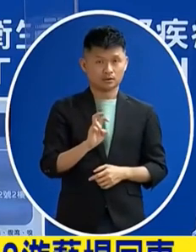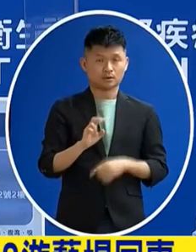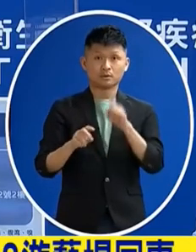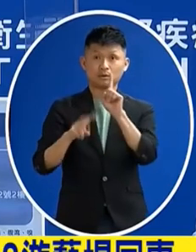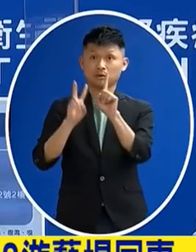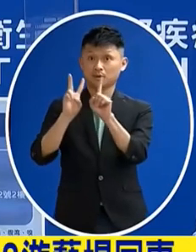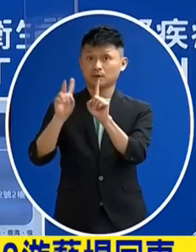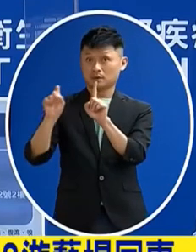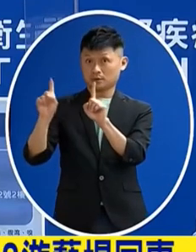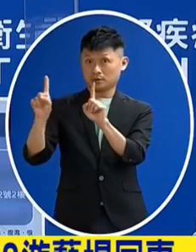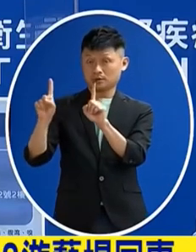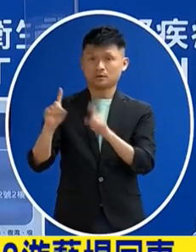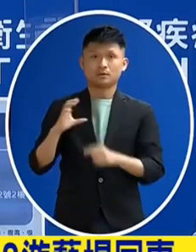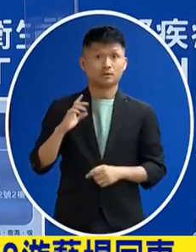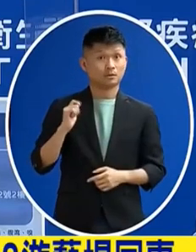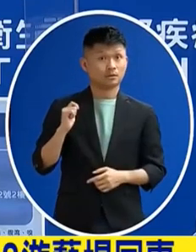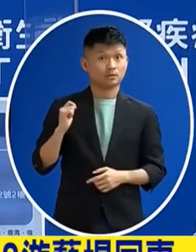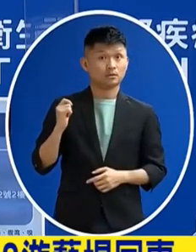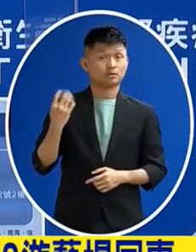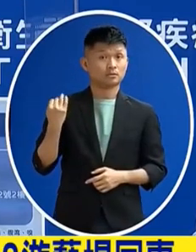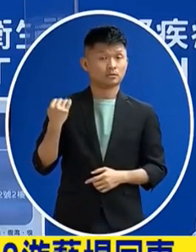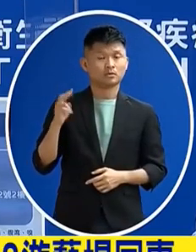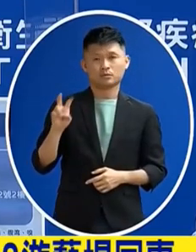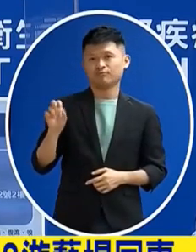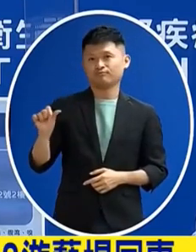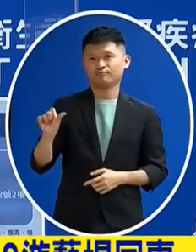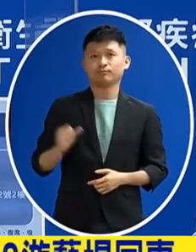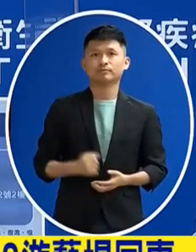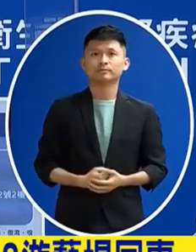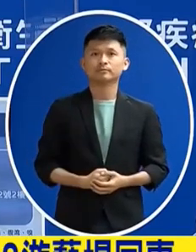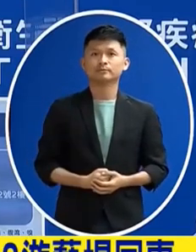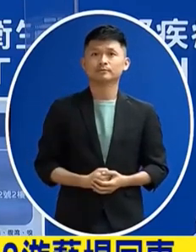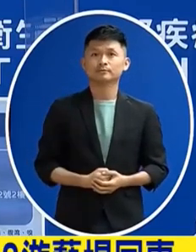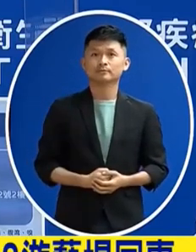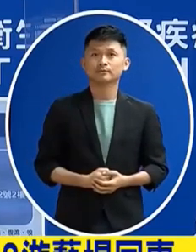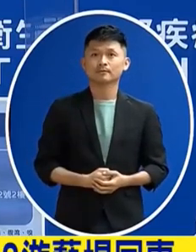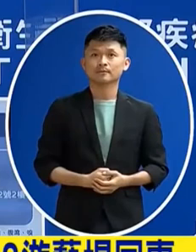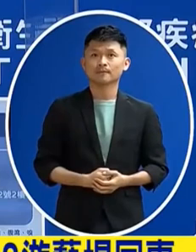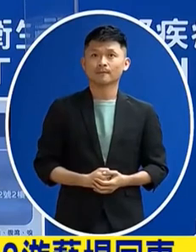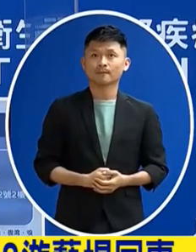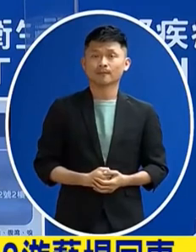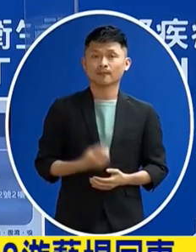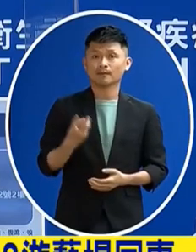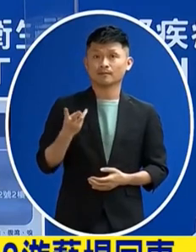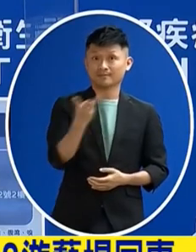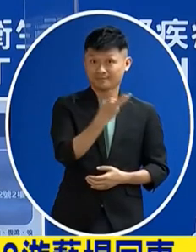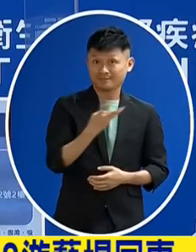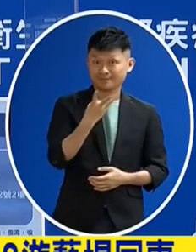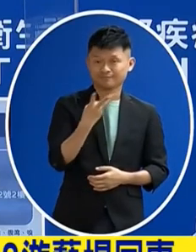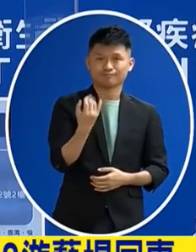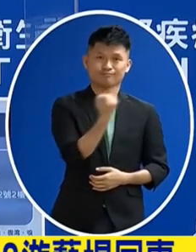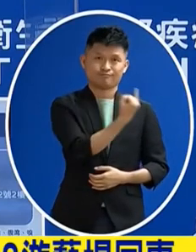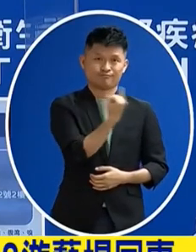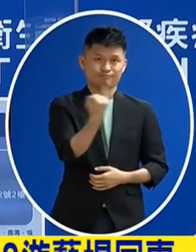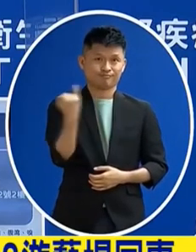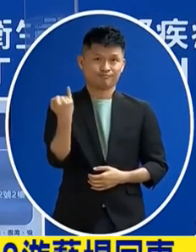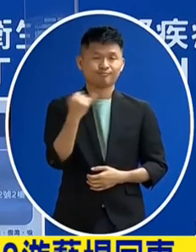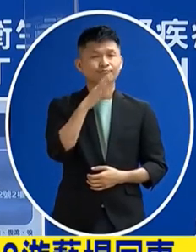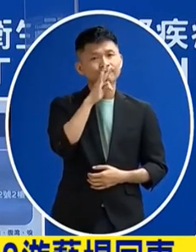20，1211的 CT 值是25。那皆为女性哈，年龄介